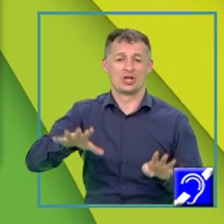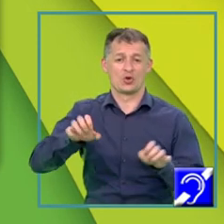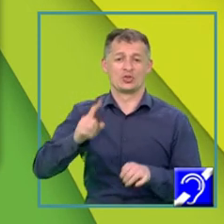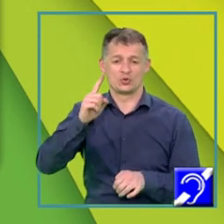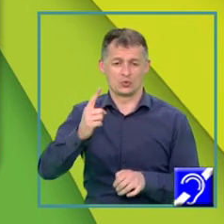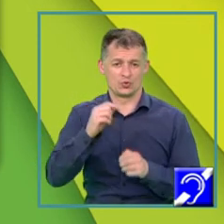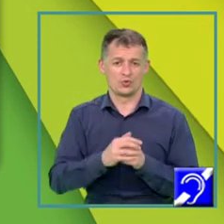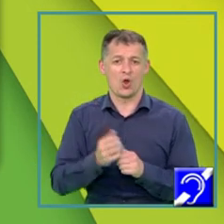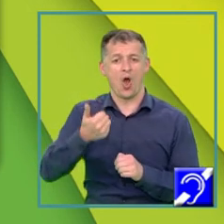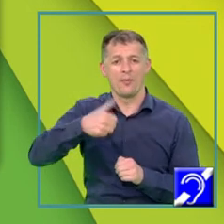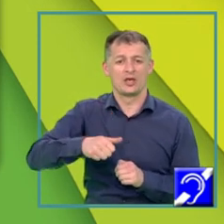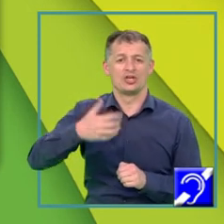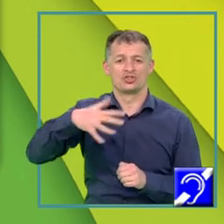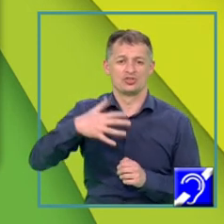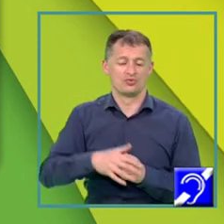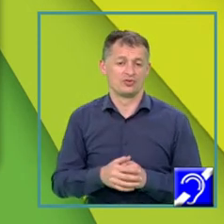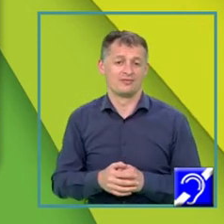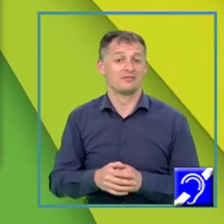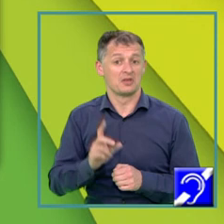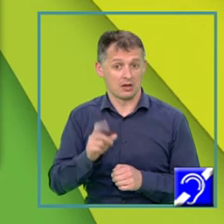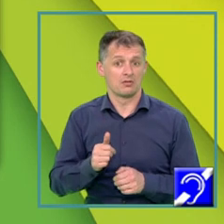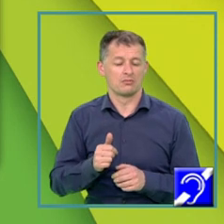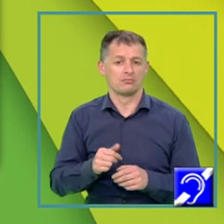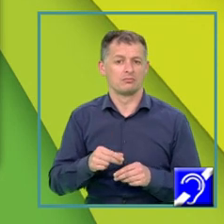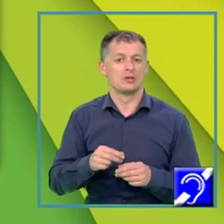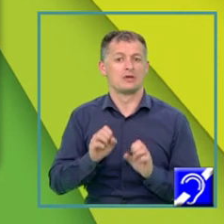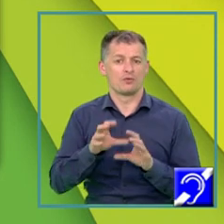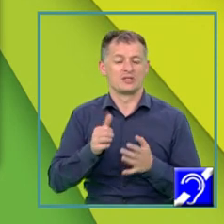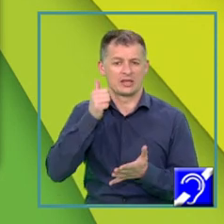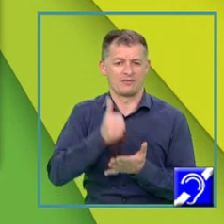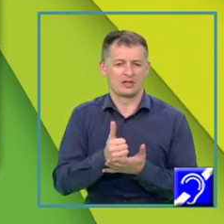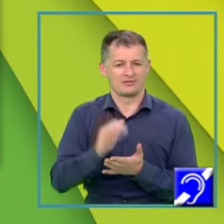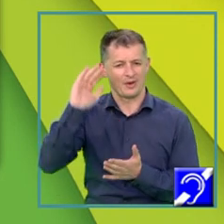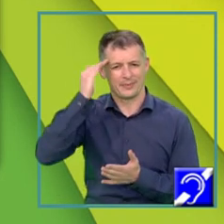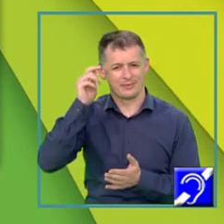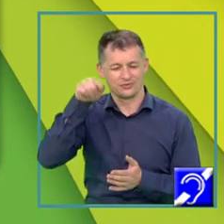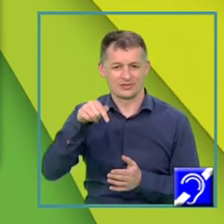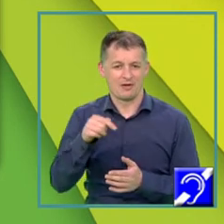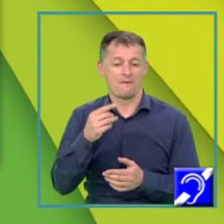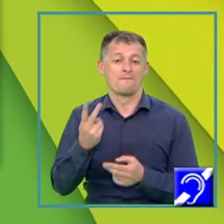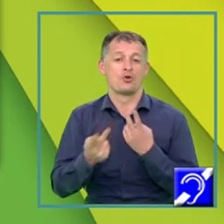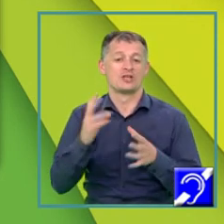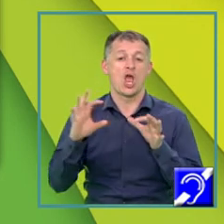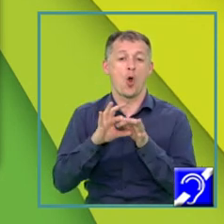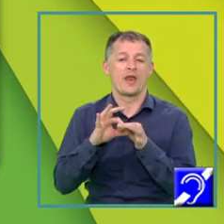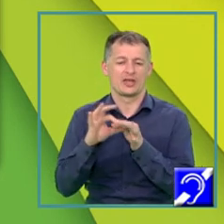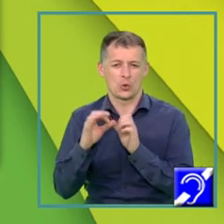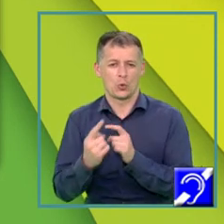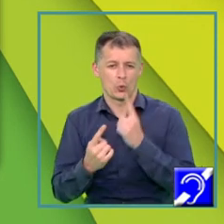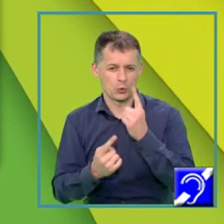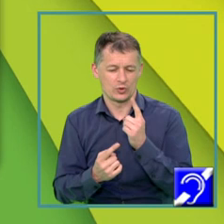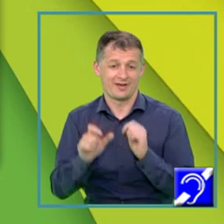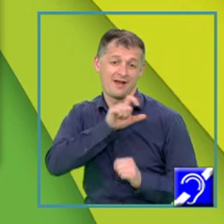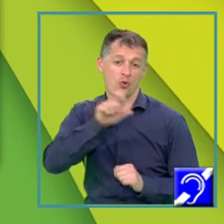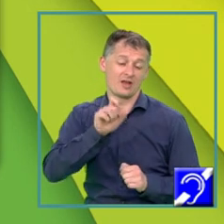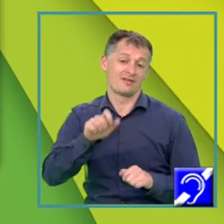1491-1500. Da, dar afirmația este adevărată. De ce? Vă aduceți aminte că aici trebuie să folosim conectori. Unul, cel puțin unul de